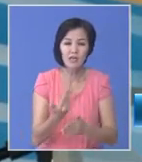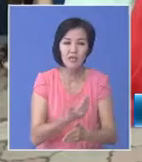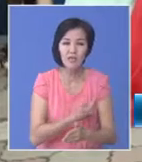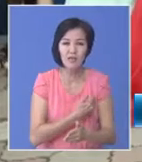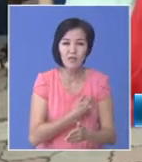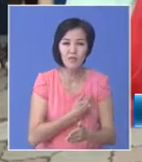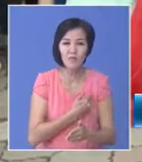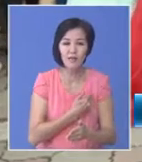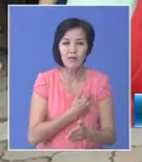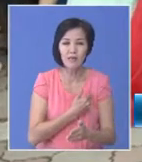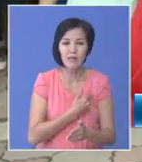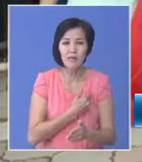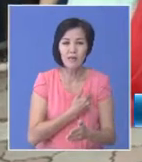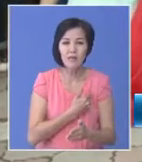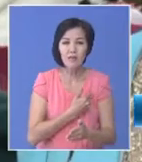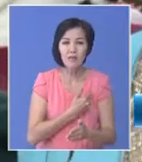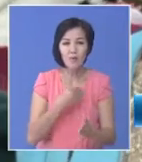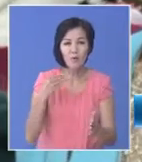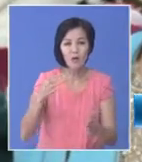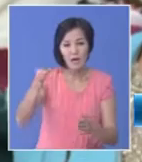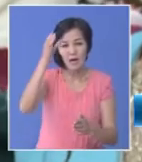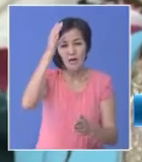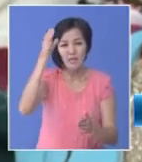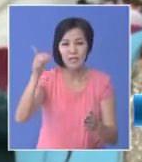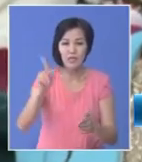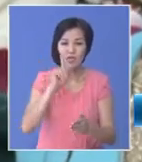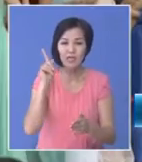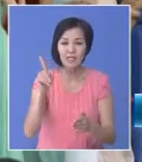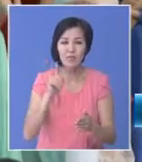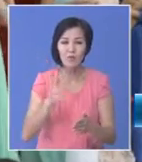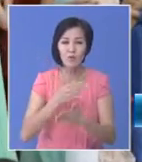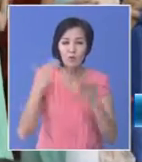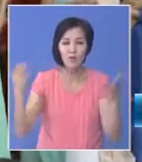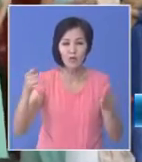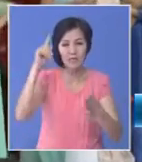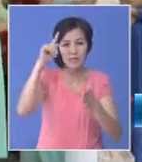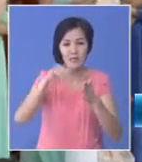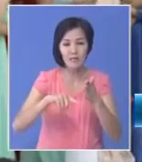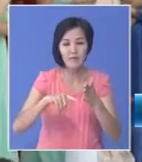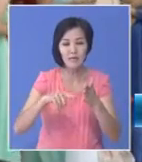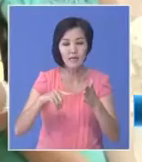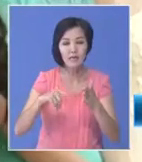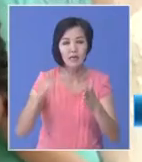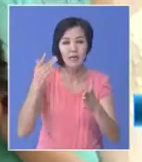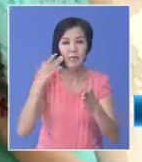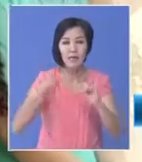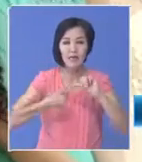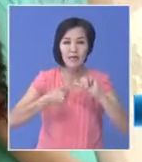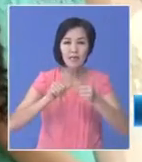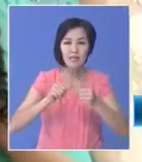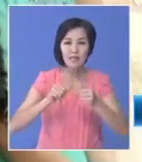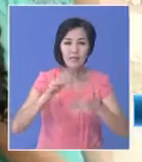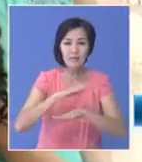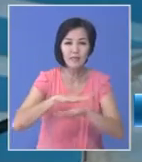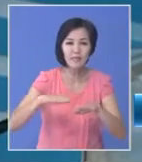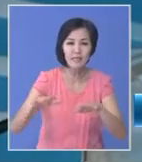әлем өркениетіне жақын, озық ойлы жастар ретінде үлкен үміт күтеміз. мәңгілік еліміздің беделін асырып,